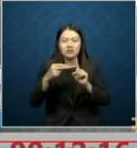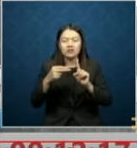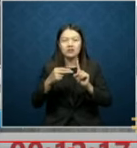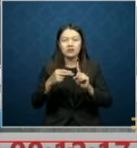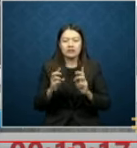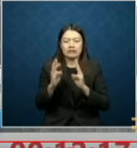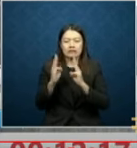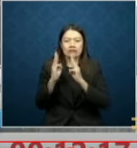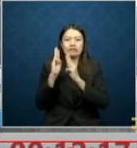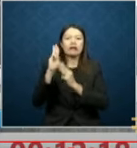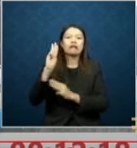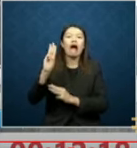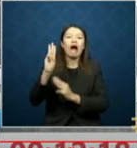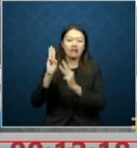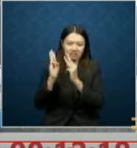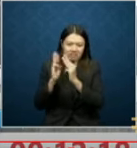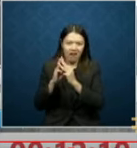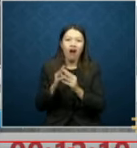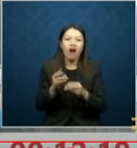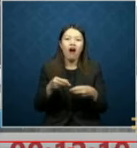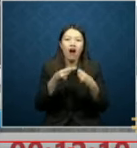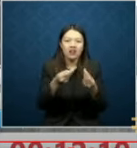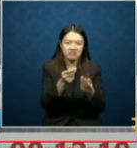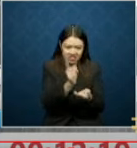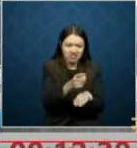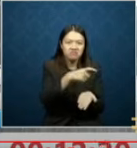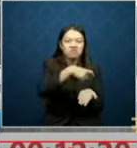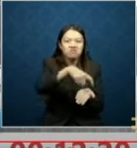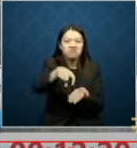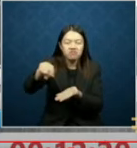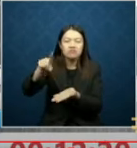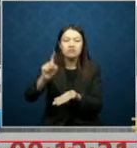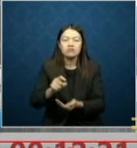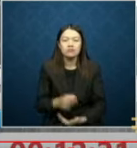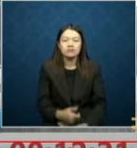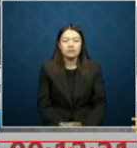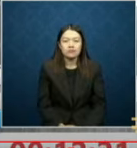ญญาว่าจะให้นะครับแจกซอง